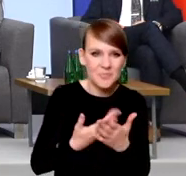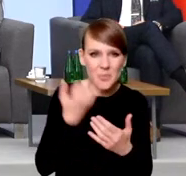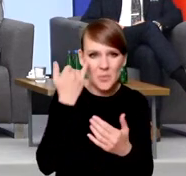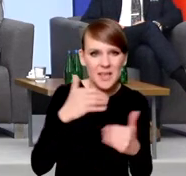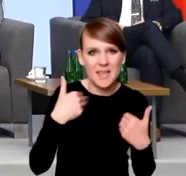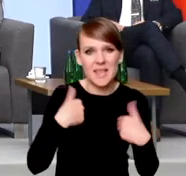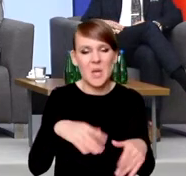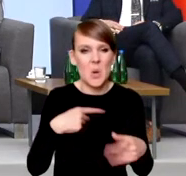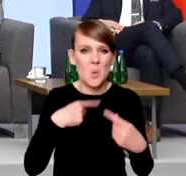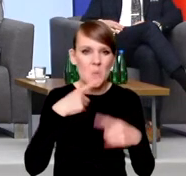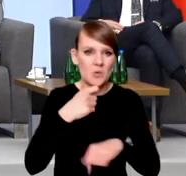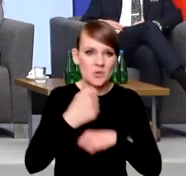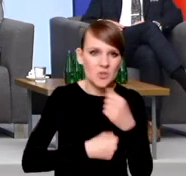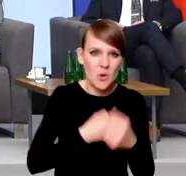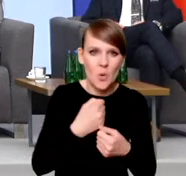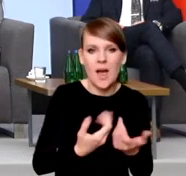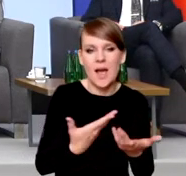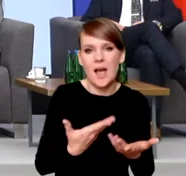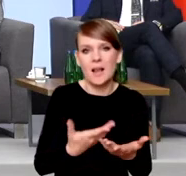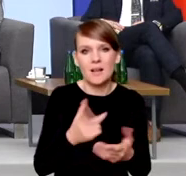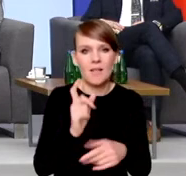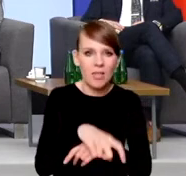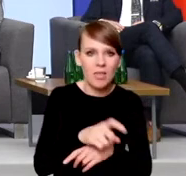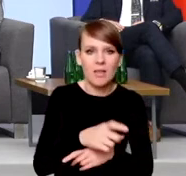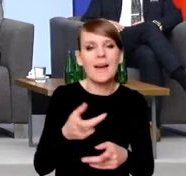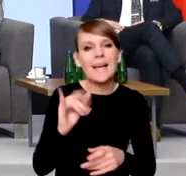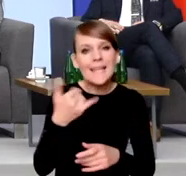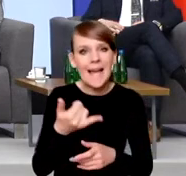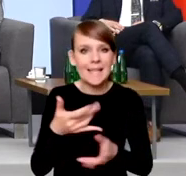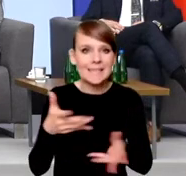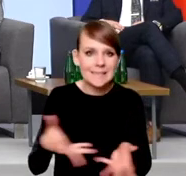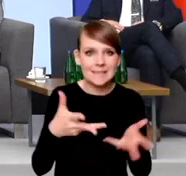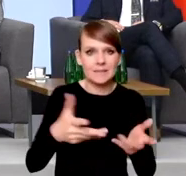swoje działania i zaniechania.